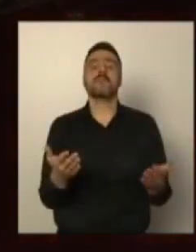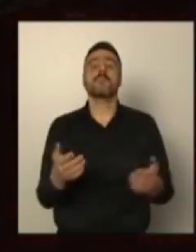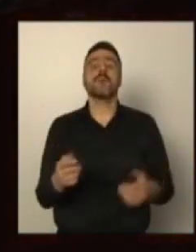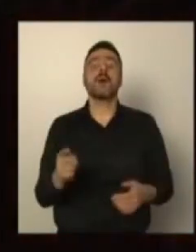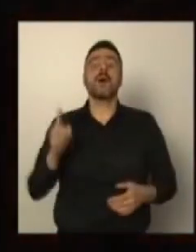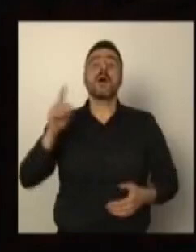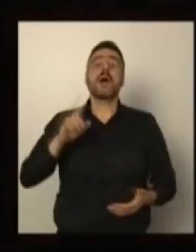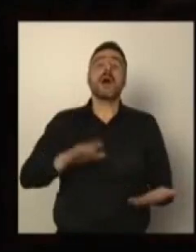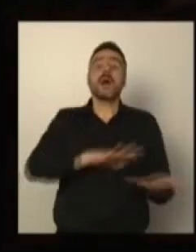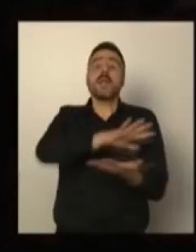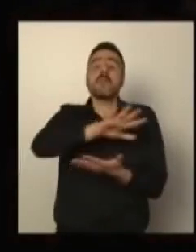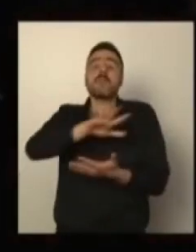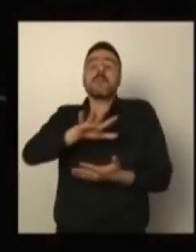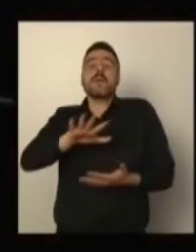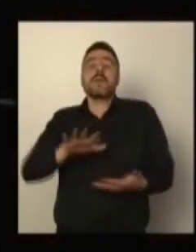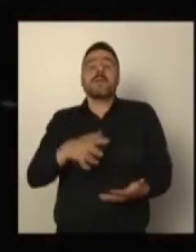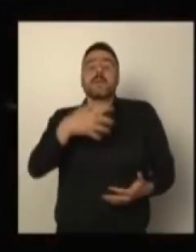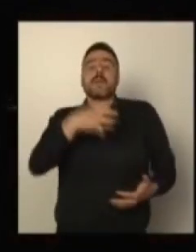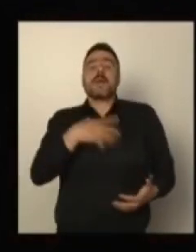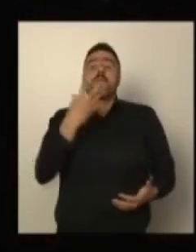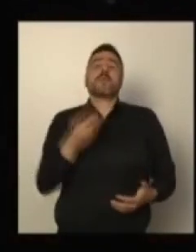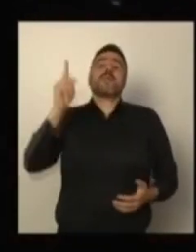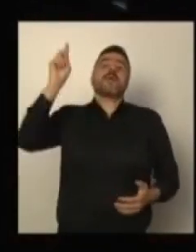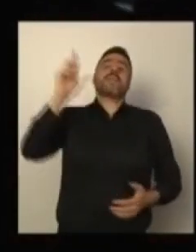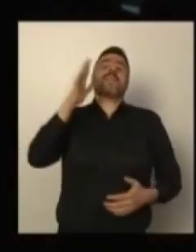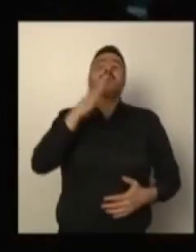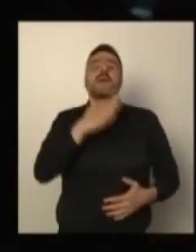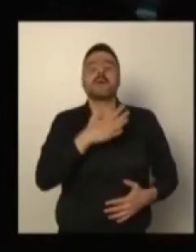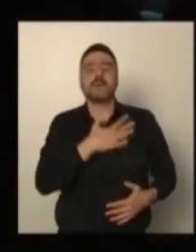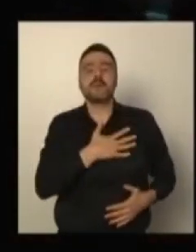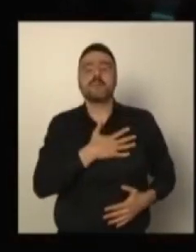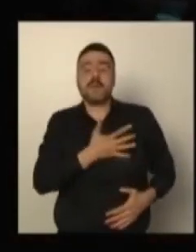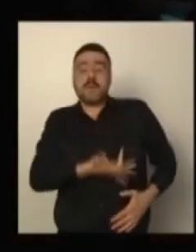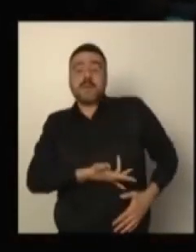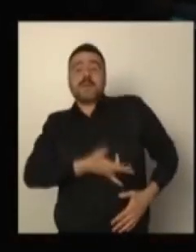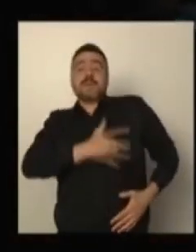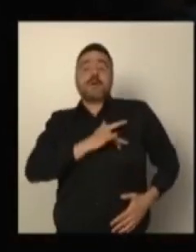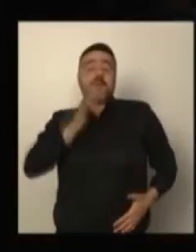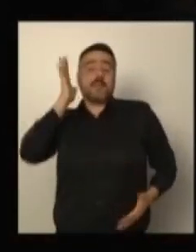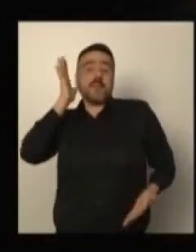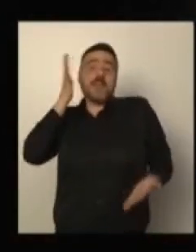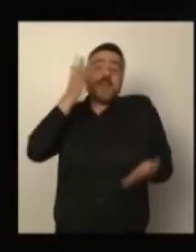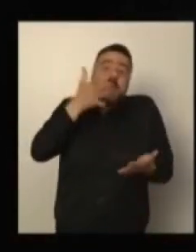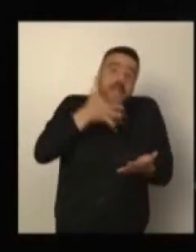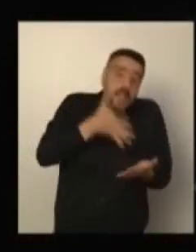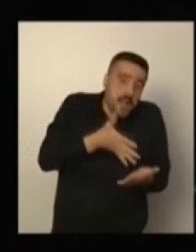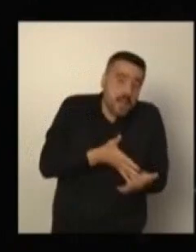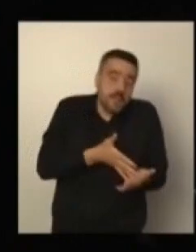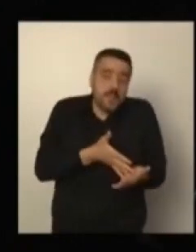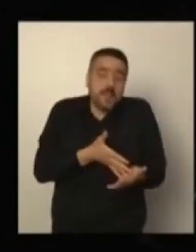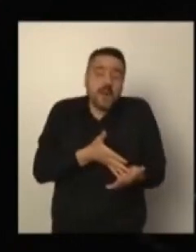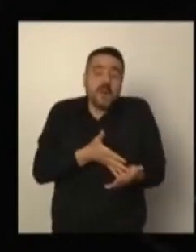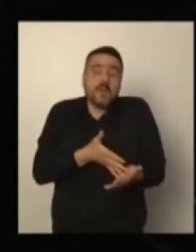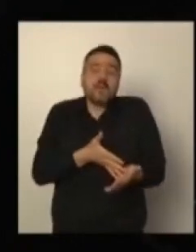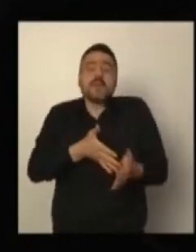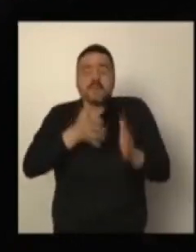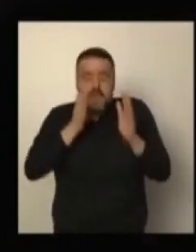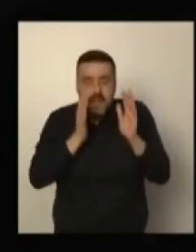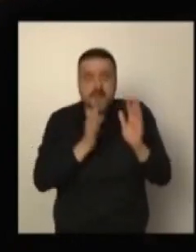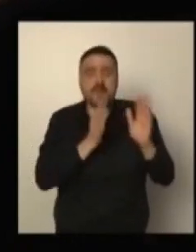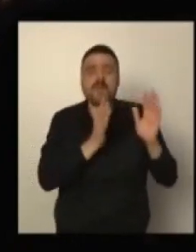Ya Rabbel Alemin, imanımızı namaz ve ibadet gıdası ile